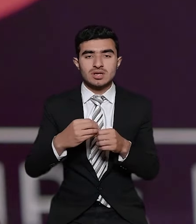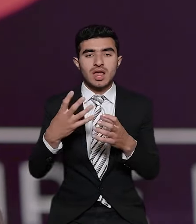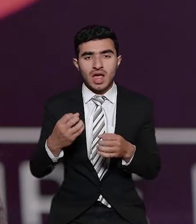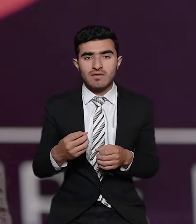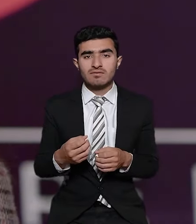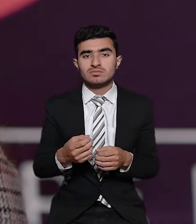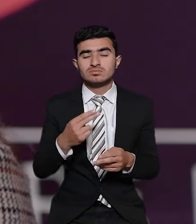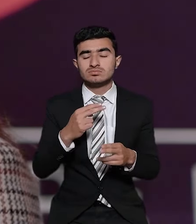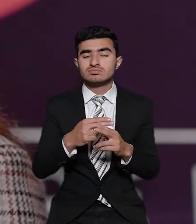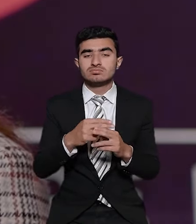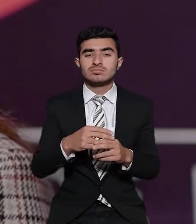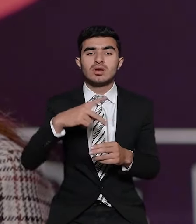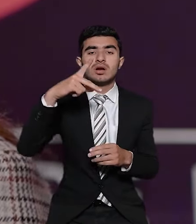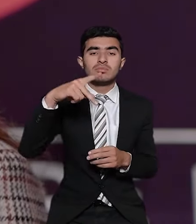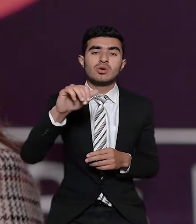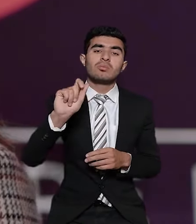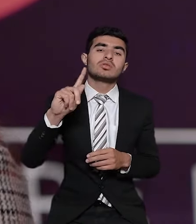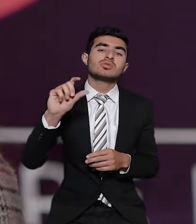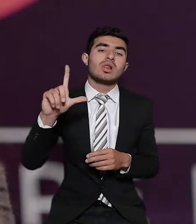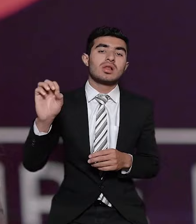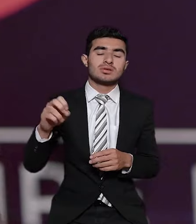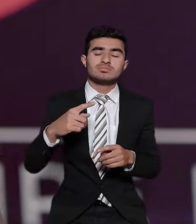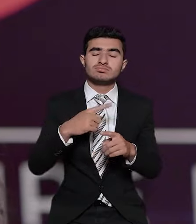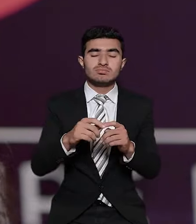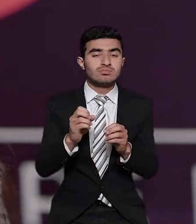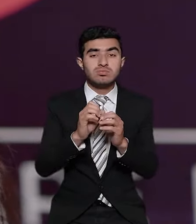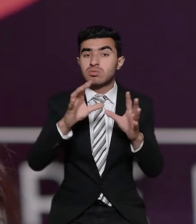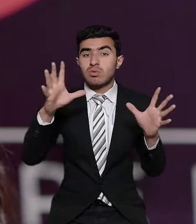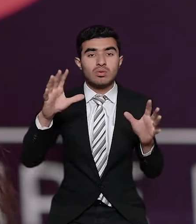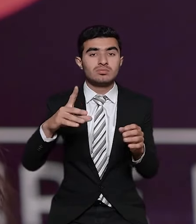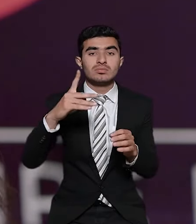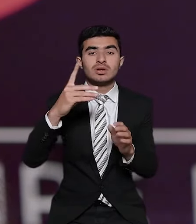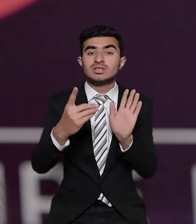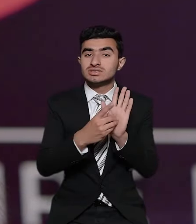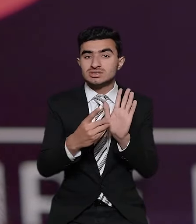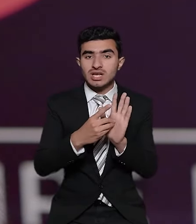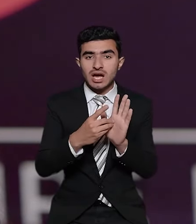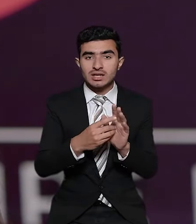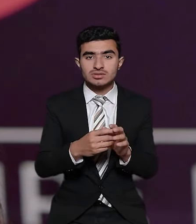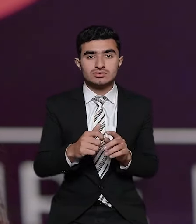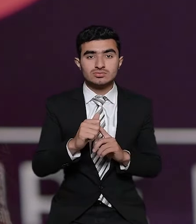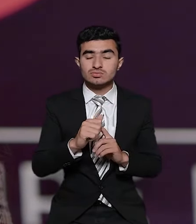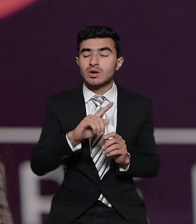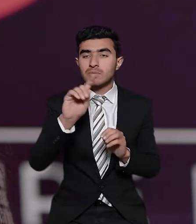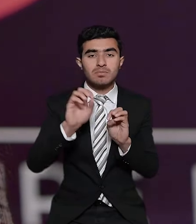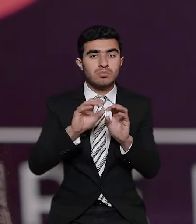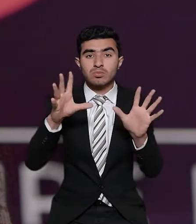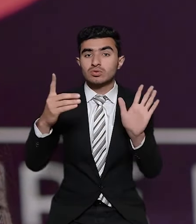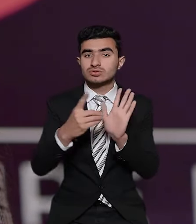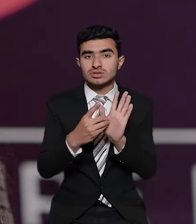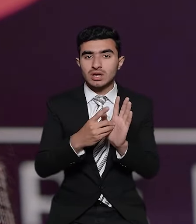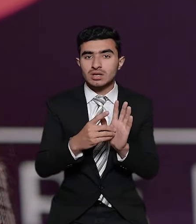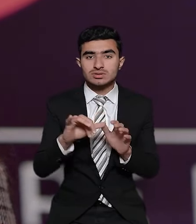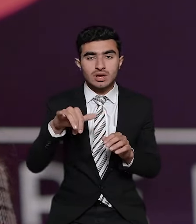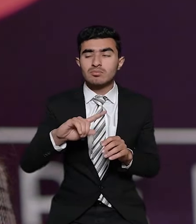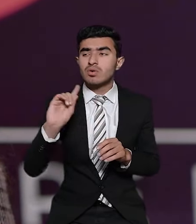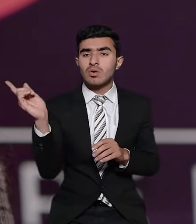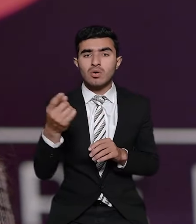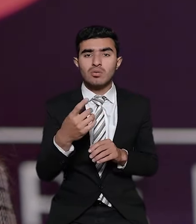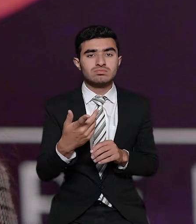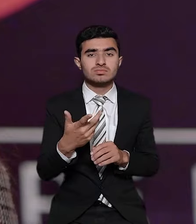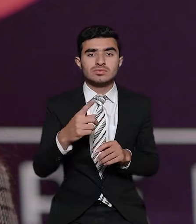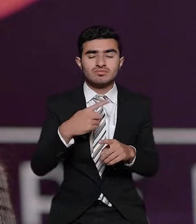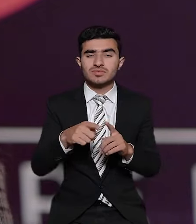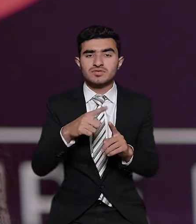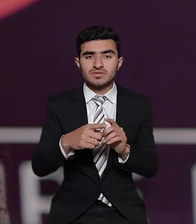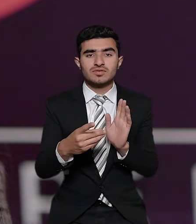پاپولر ڈائٹس. پاپولر ڈائٹس وہ ہیں جو آج کل ایوری ون از ٹرائنگ ٹو فالو، وچ از اے فیٹ ڈائٹ، جس میں کیٹو آ